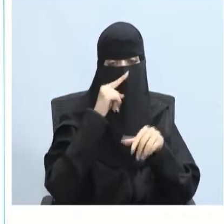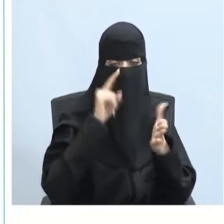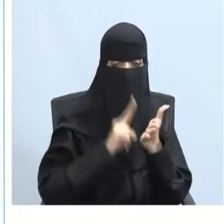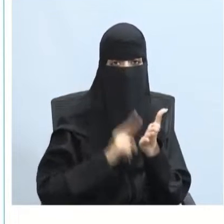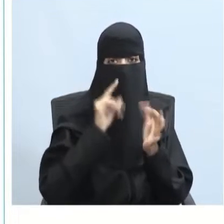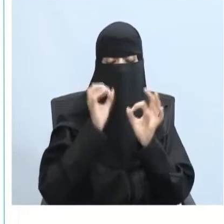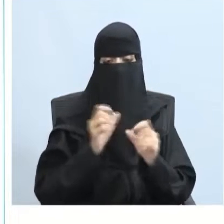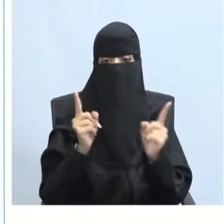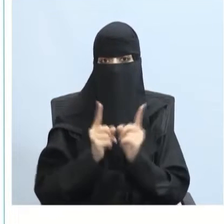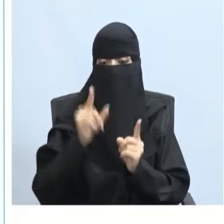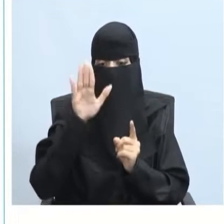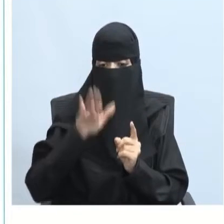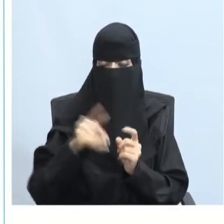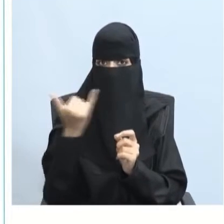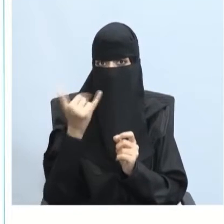النهائي